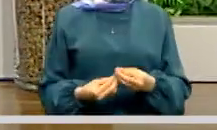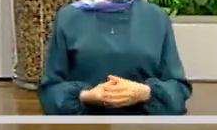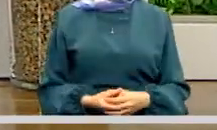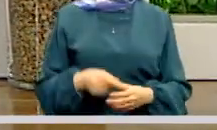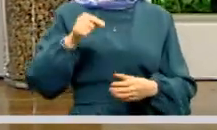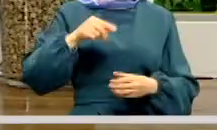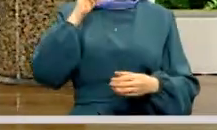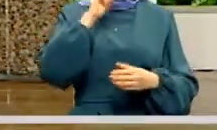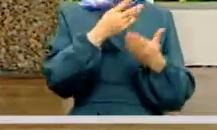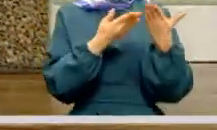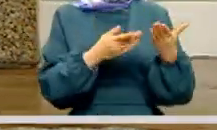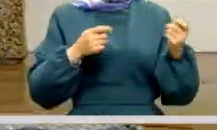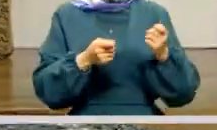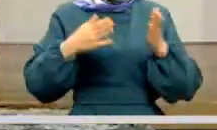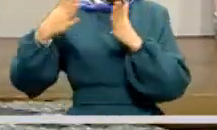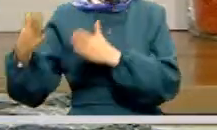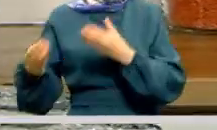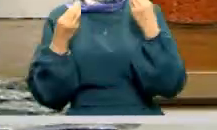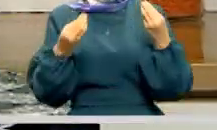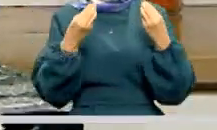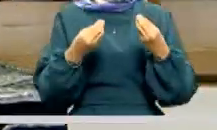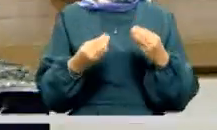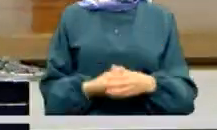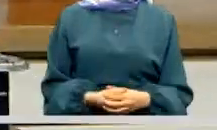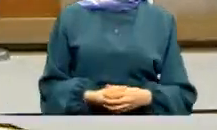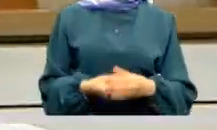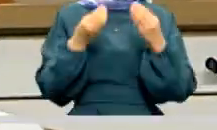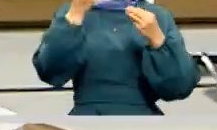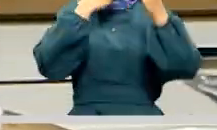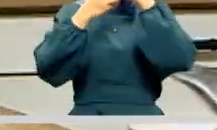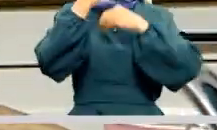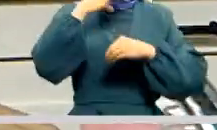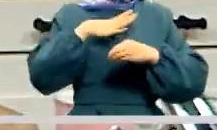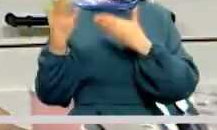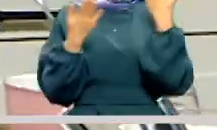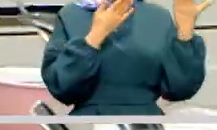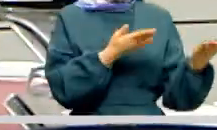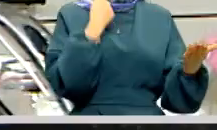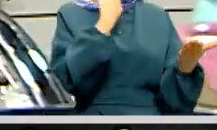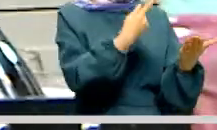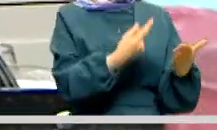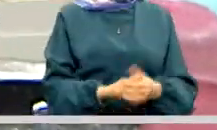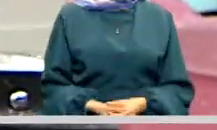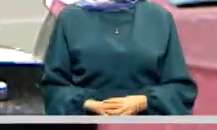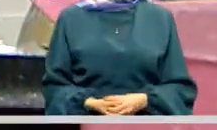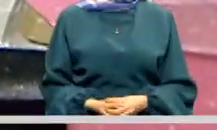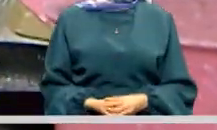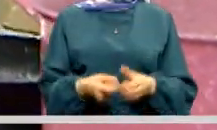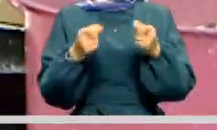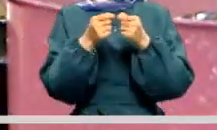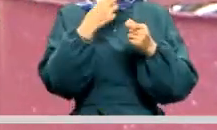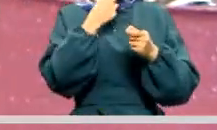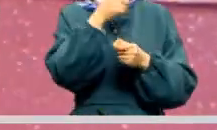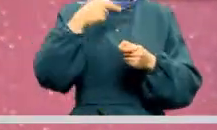zamanda şu anda görmektesiniz etkinlik köşemizde güzel böyle leziz yemeklerimiz var hemen döndüm kendisine baktım yemek eğitmenimiz Behice